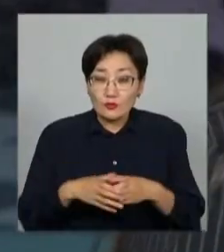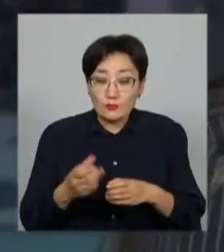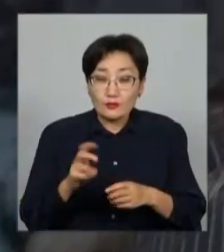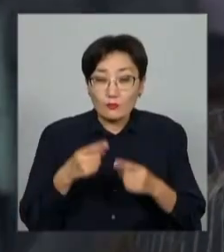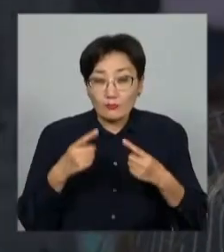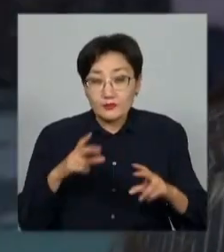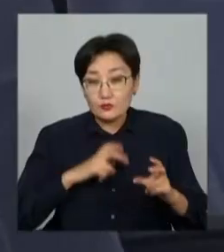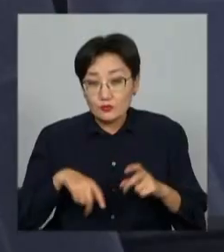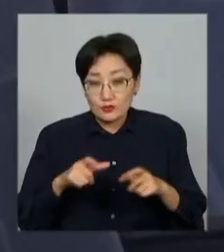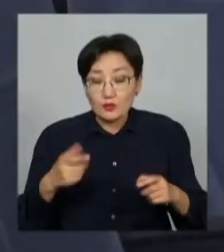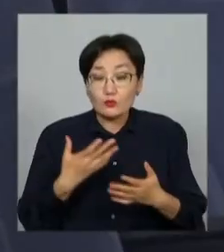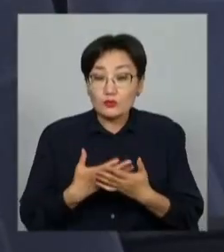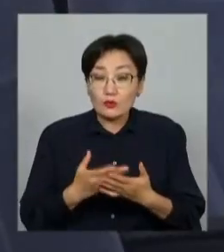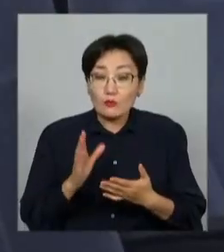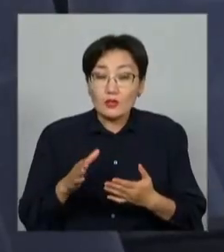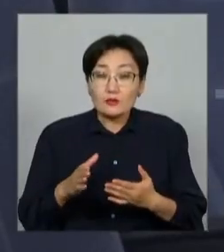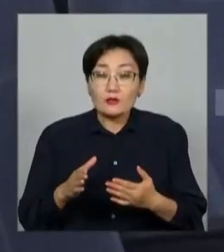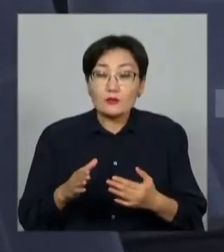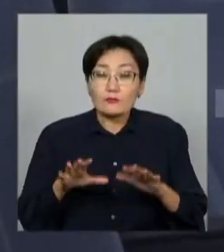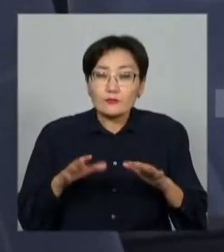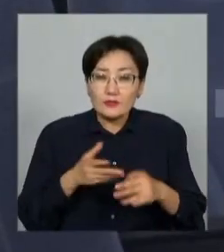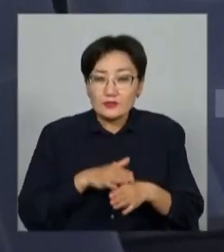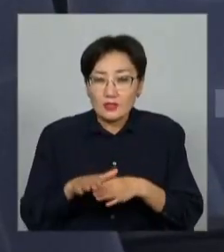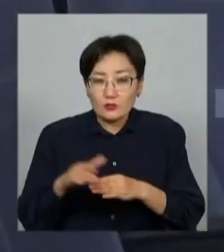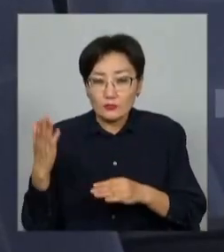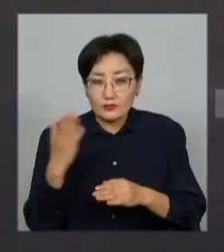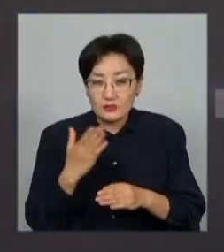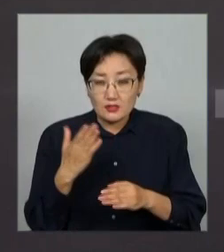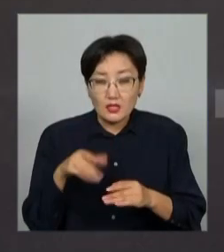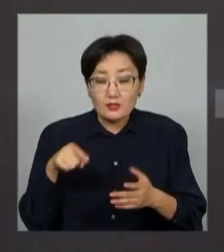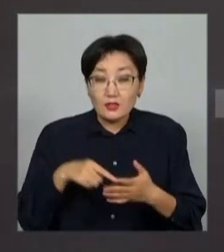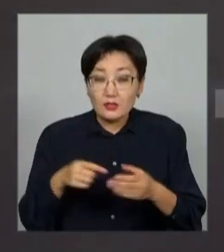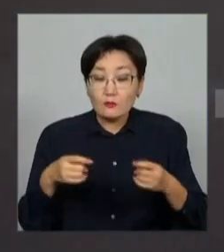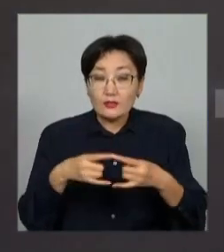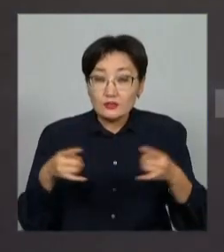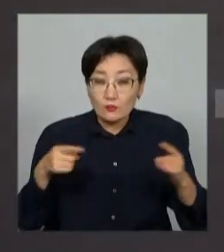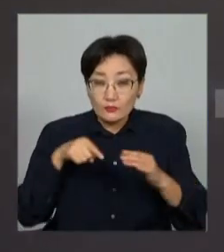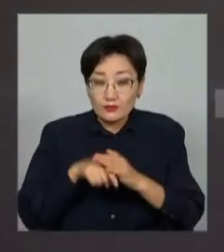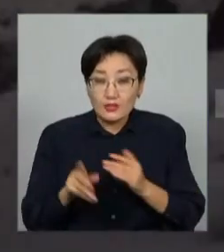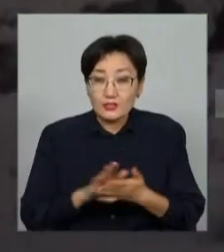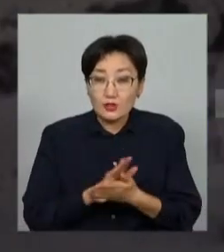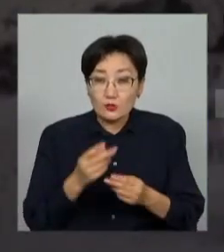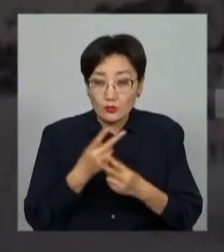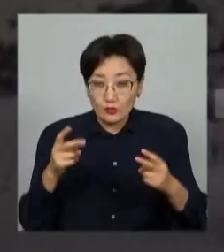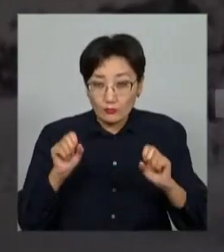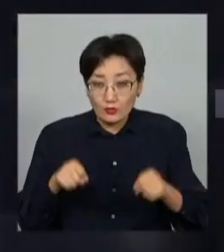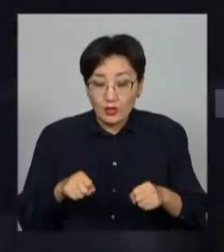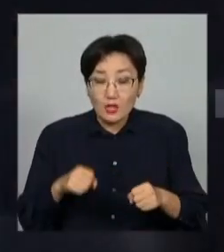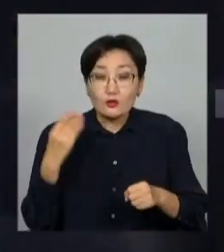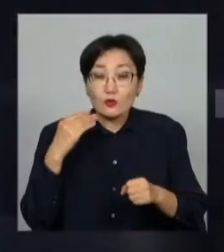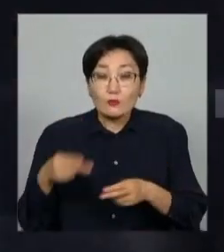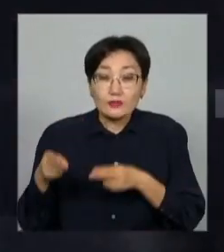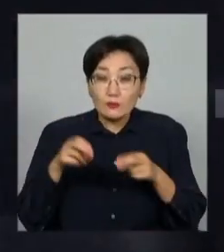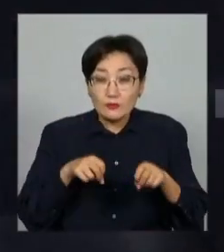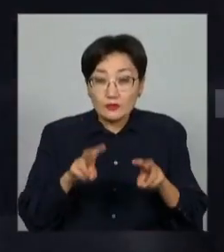студенттерге көрсететін боламыз. Айта кетейік, шытырман оқиғаға толы фильмдерді қала кинотеатрларының бірінен тегін көруге болады. Ал Түркиядан